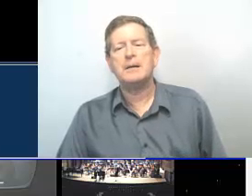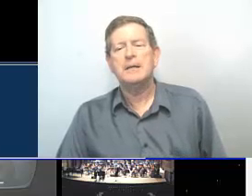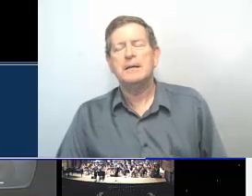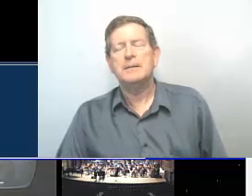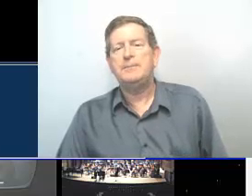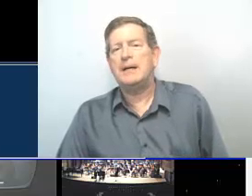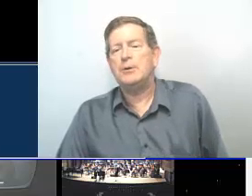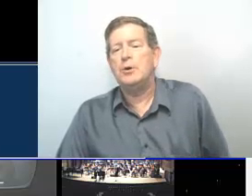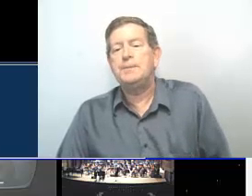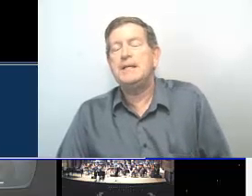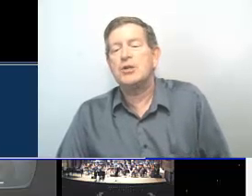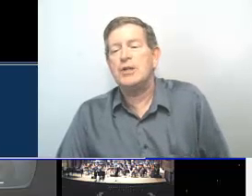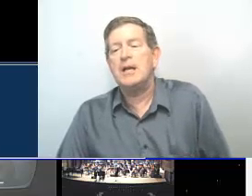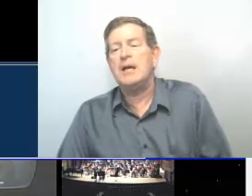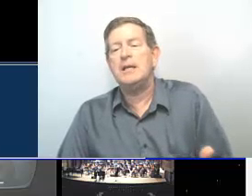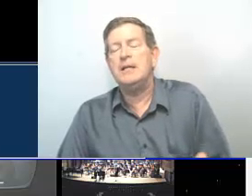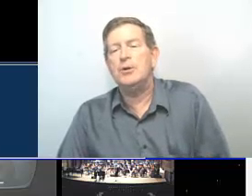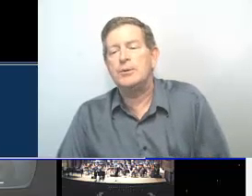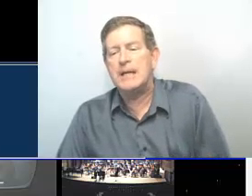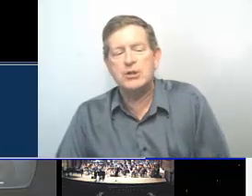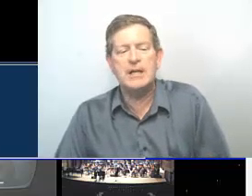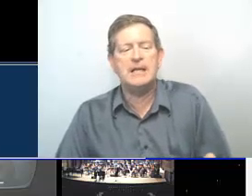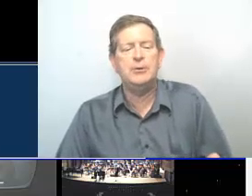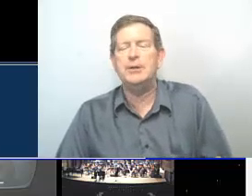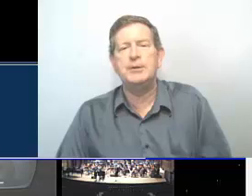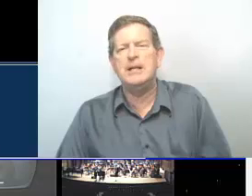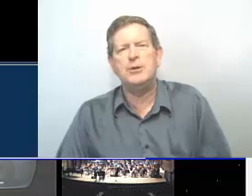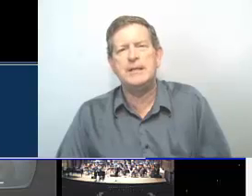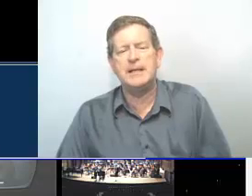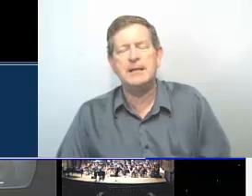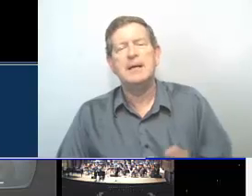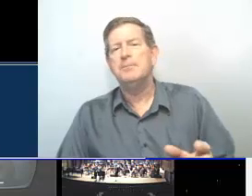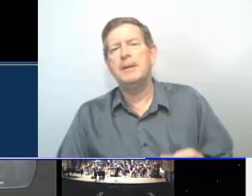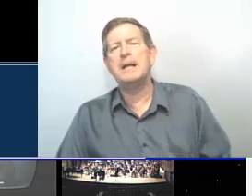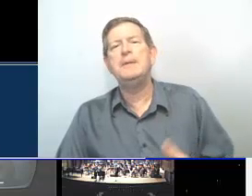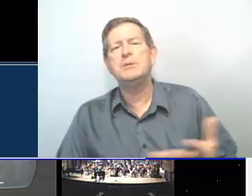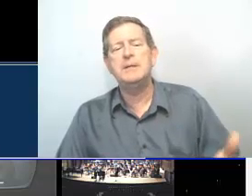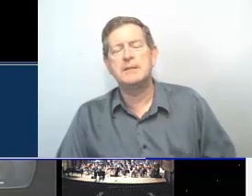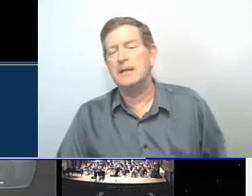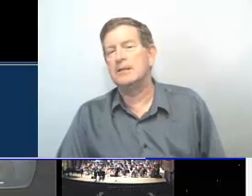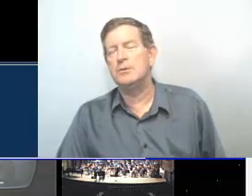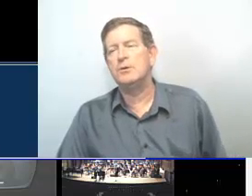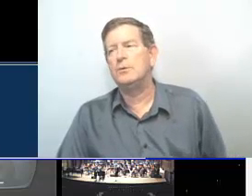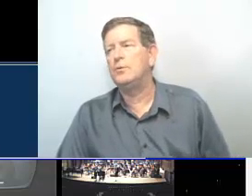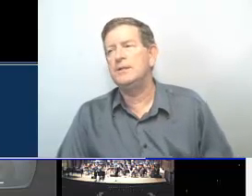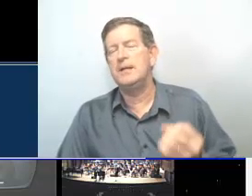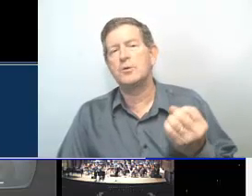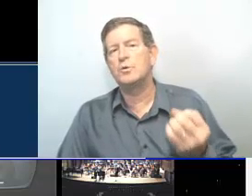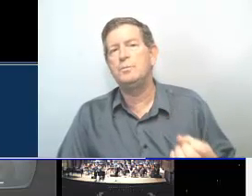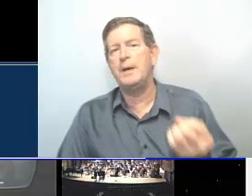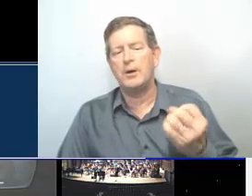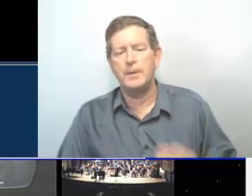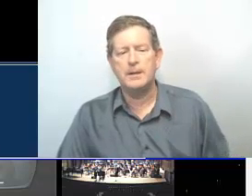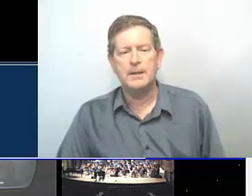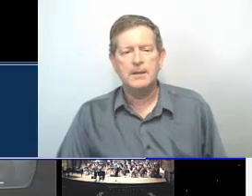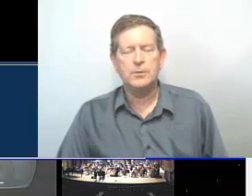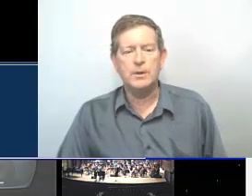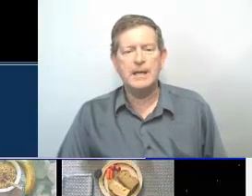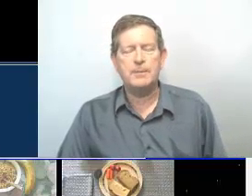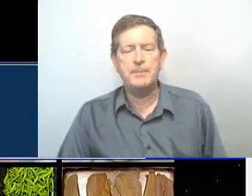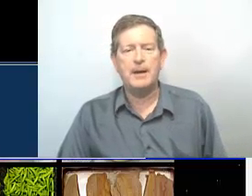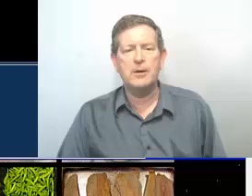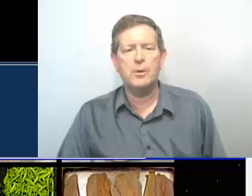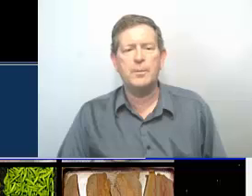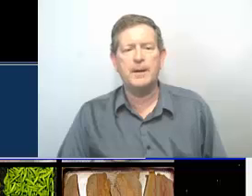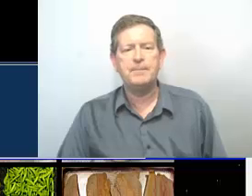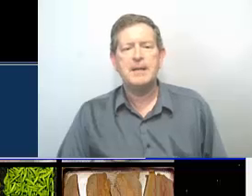ne prépare pas le petit déjeuner, ni le déjeuner, ni le dîner. Madame Nesbitt est une cuisinière superbe.